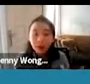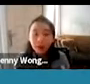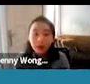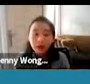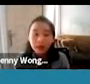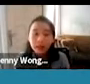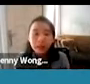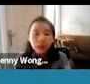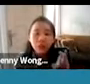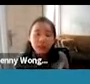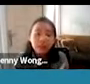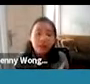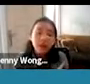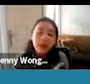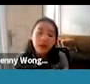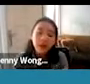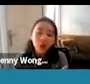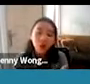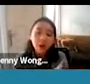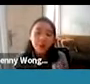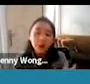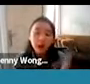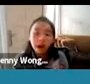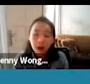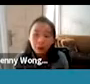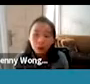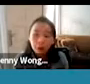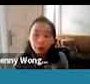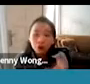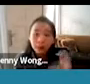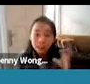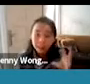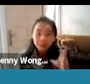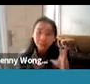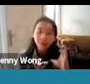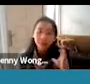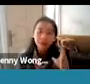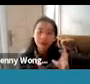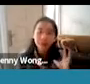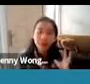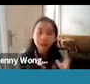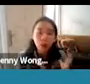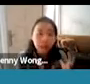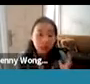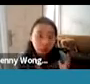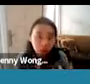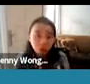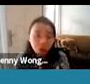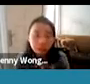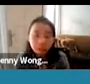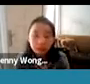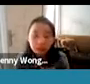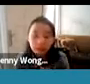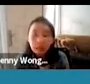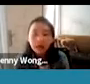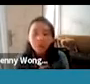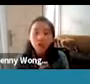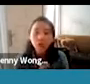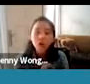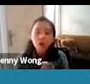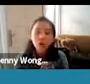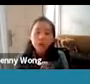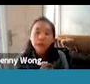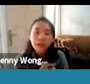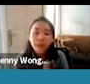asing yang berkembang di negaranya studi ini sebagai dasar untuk pengambilan langkah untuk mereka femisic pertama-tama situasi dari greenwashing sendiri